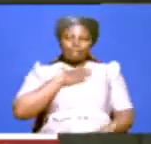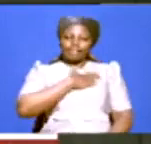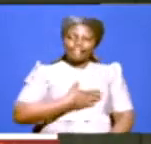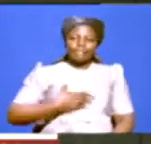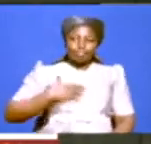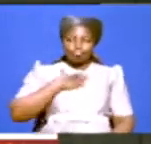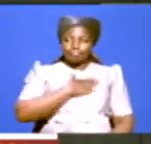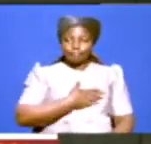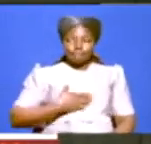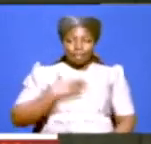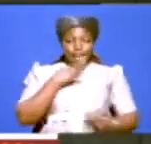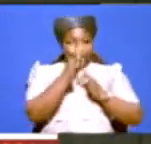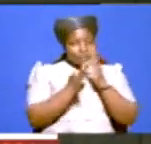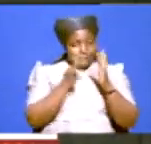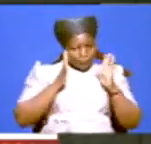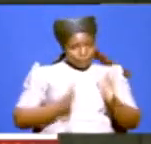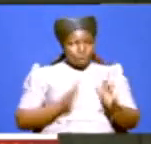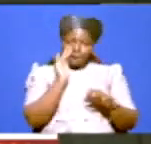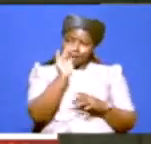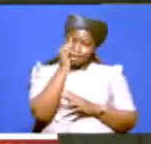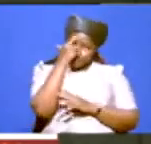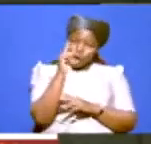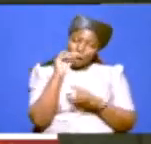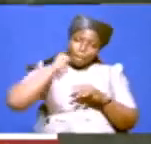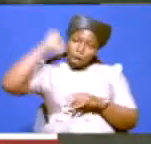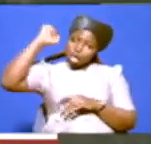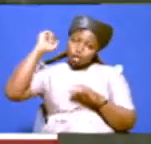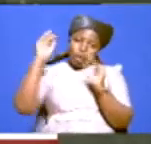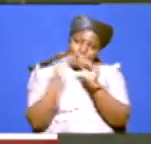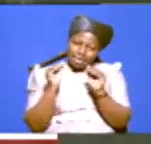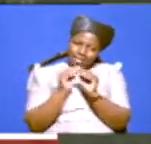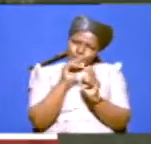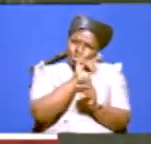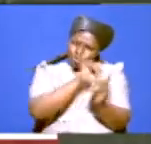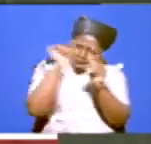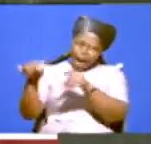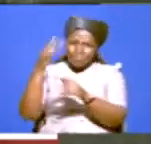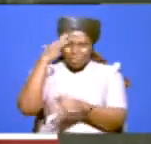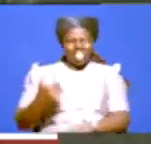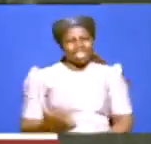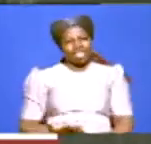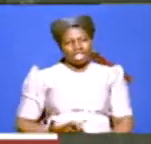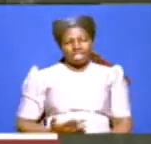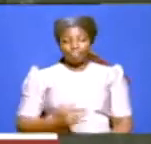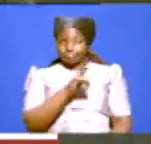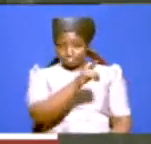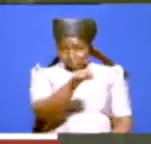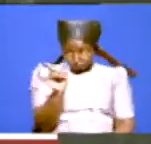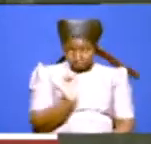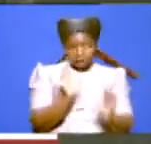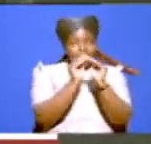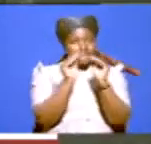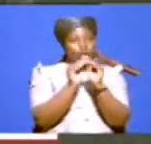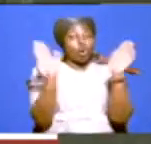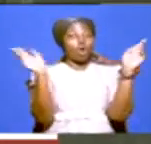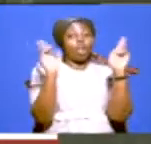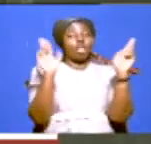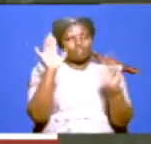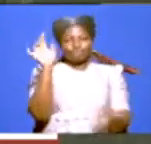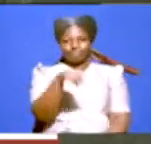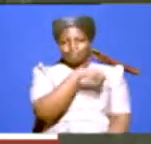if somebody is calling for a political gathering, why do you have to go? Those meetings have already been